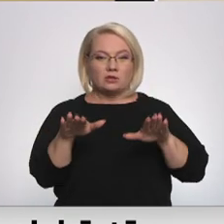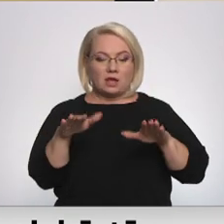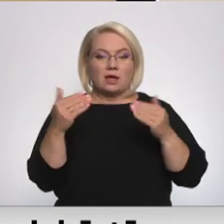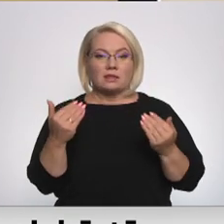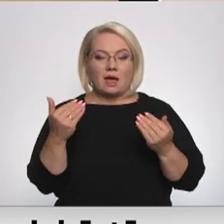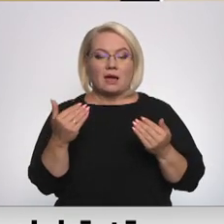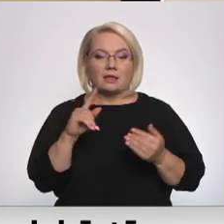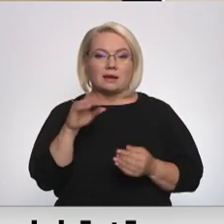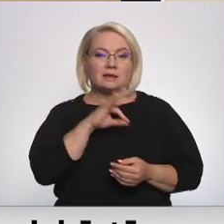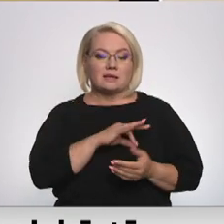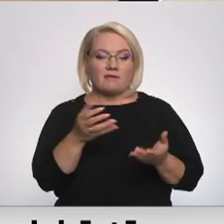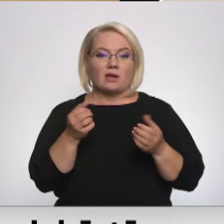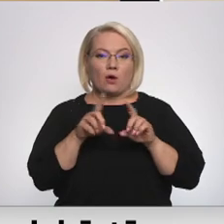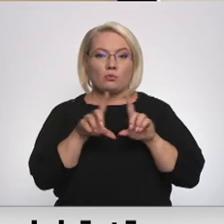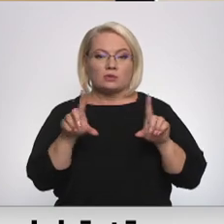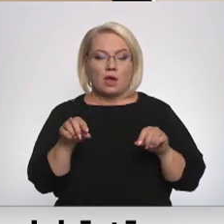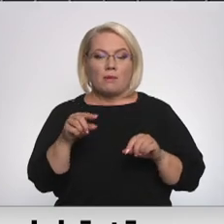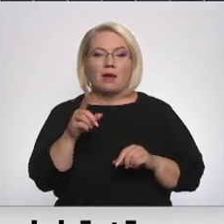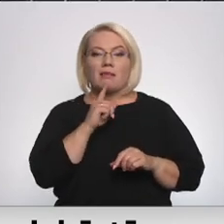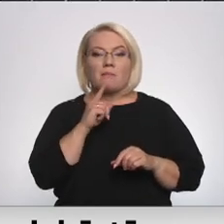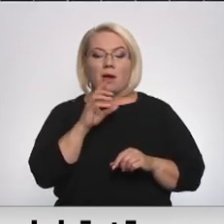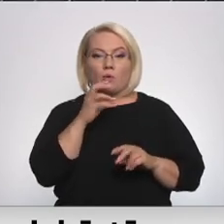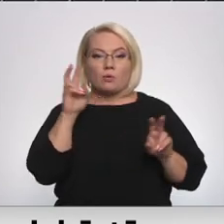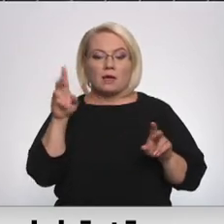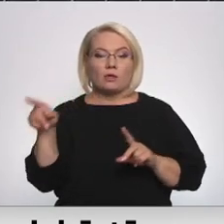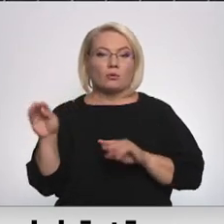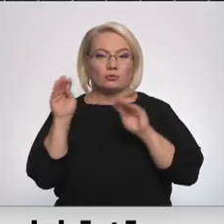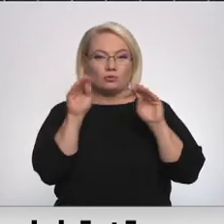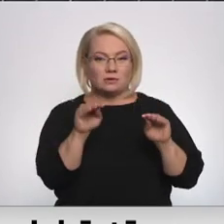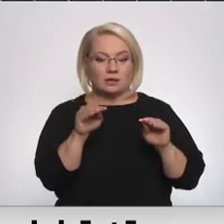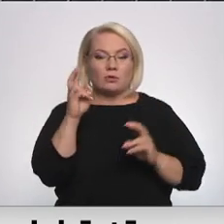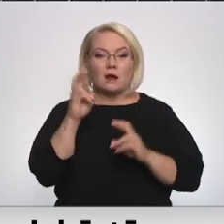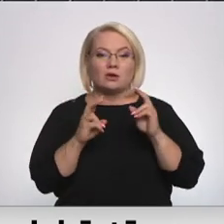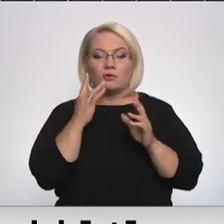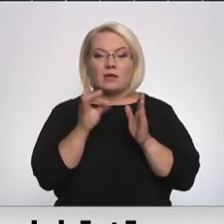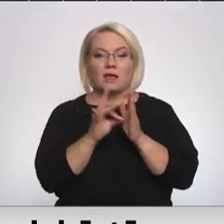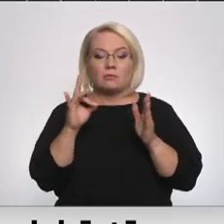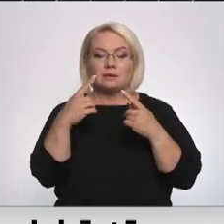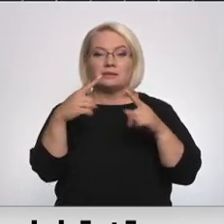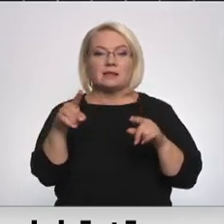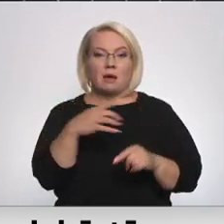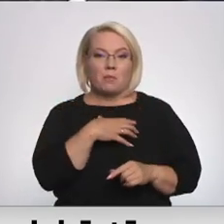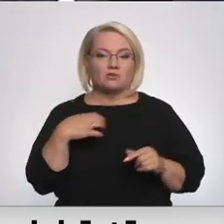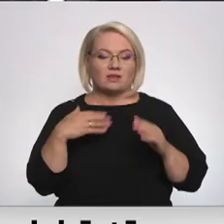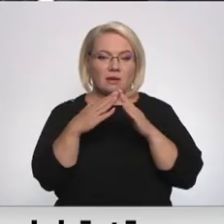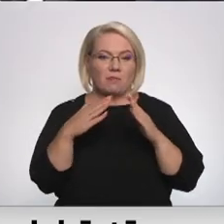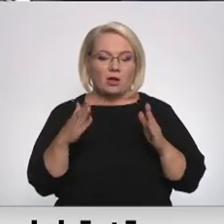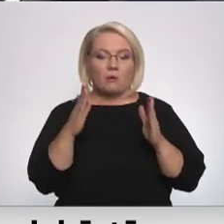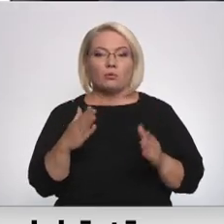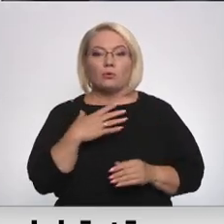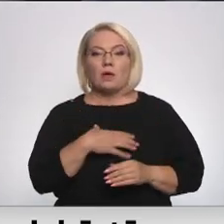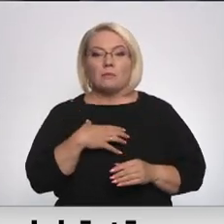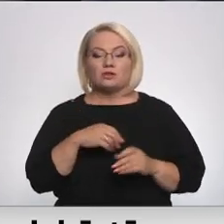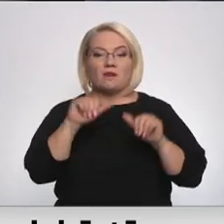pašlaik atmaksājas uzņēmumā Liepājas ūdens, bet lai tos uzstādītu un tie ražotu elektrību citām pašvaldības ēkām, būtu